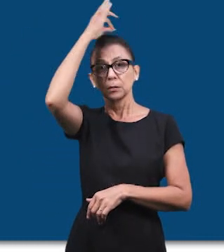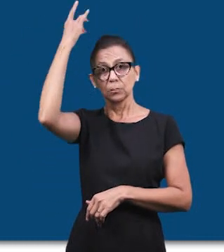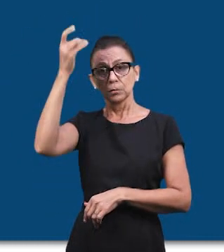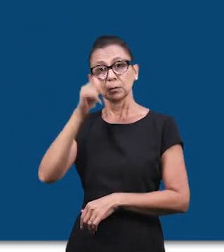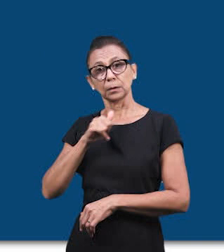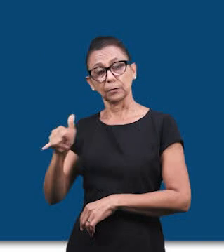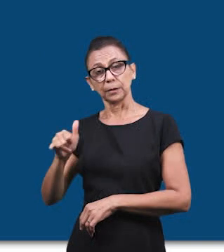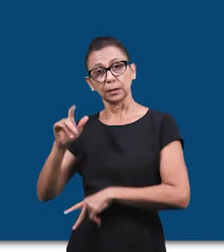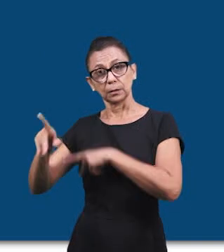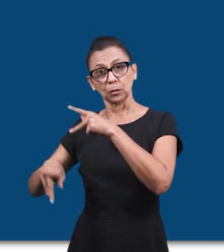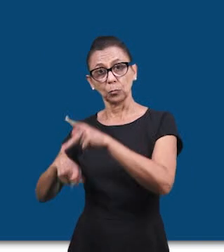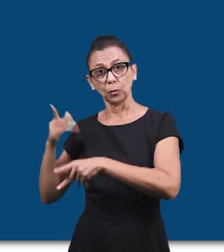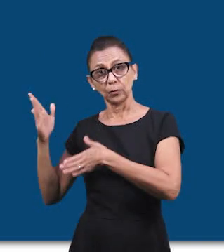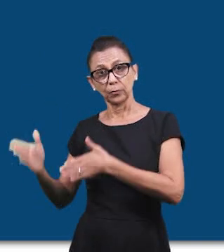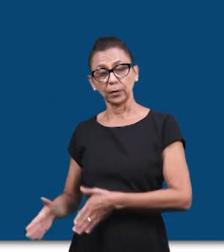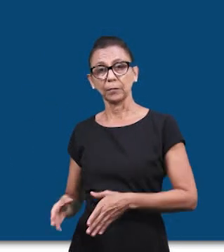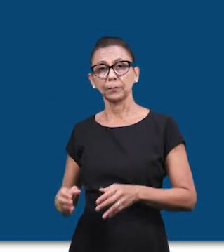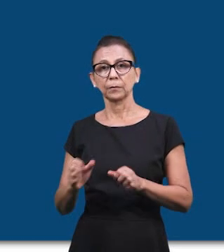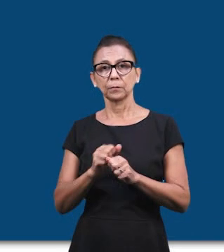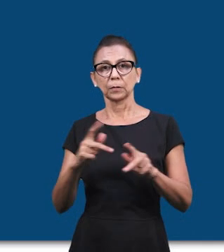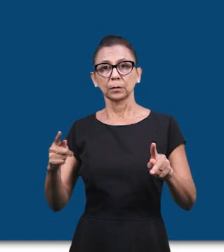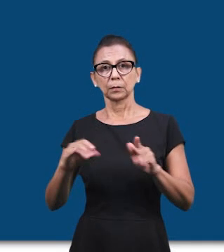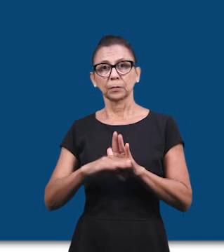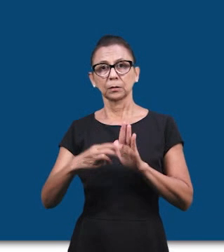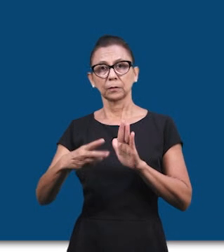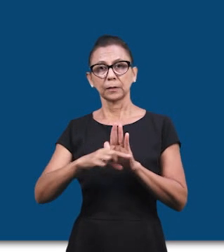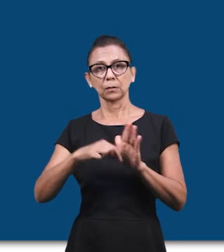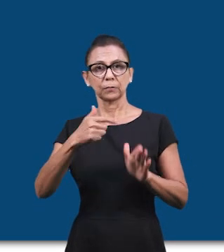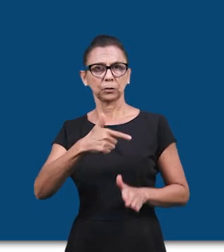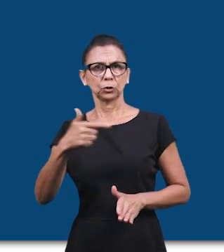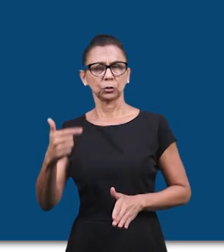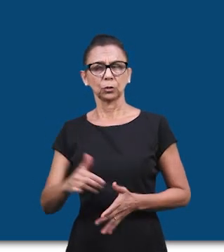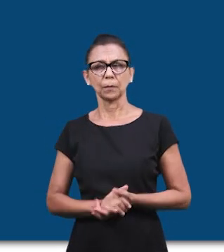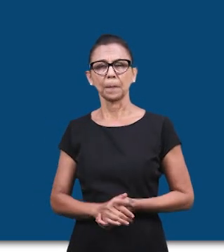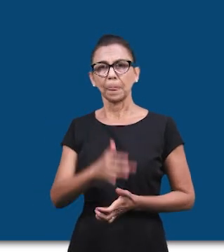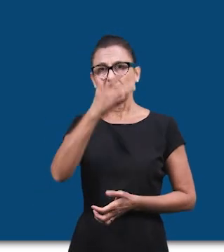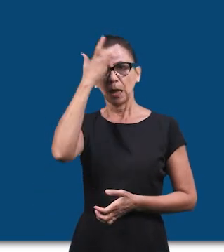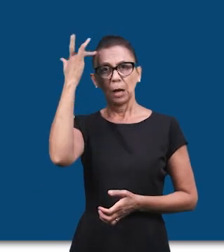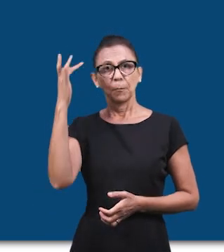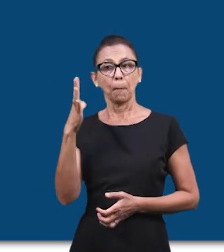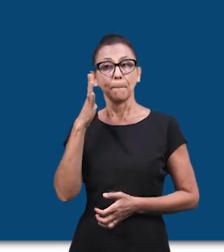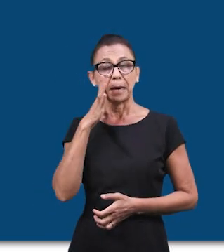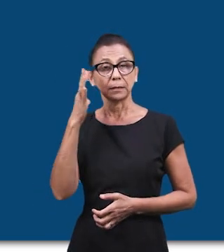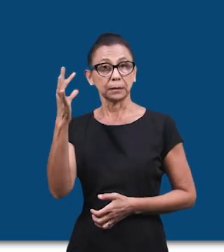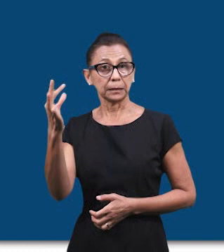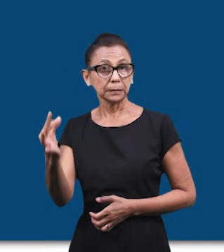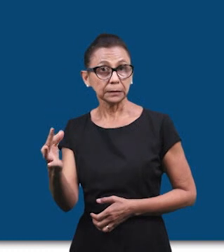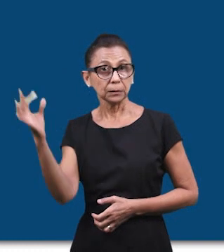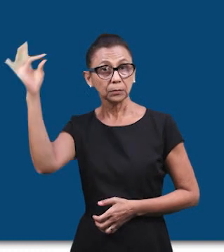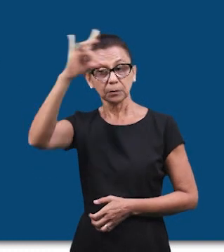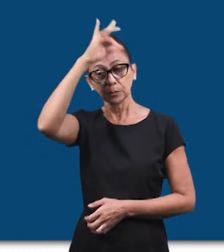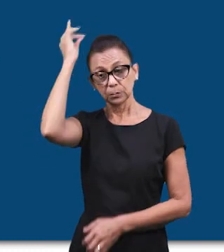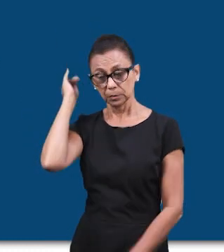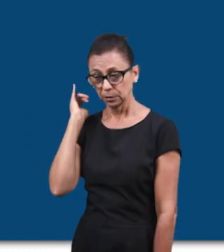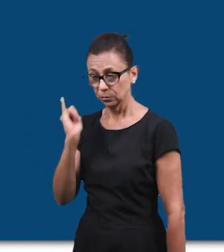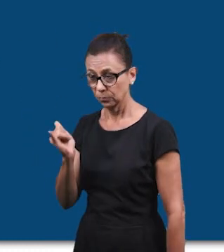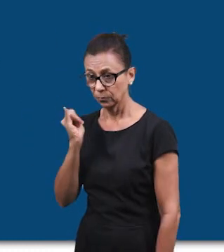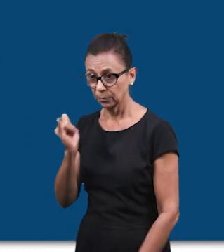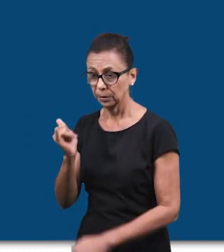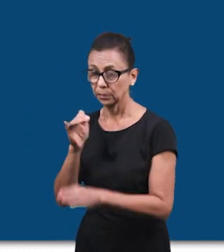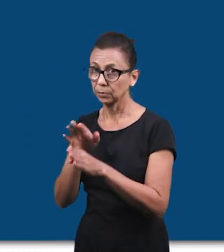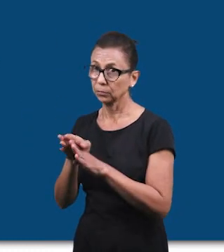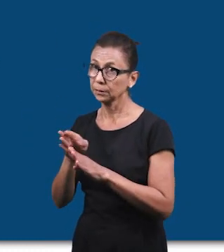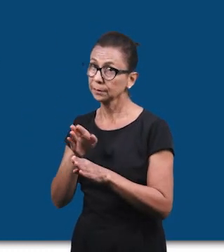божиим подвале тельством духа святого который говорит среди церкви книги откровения к 3 главе и стихе